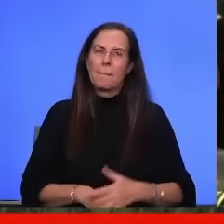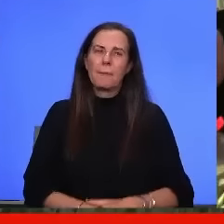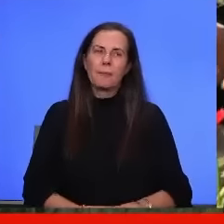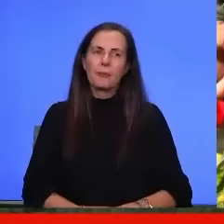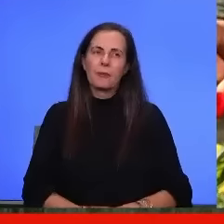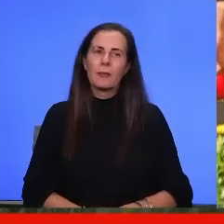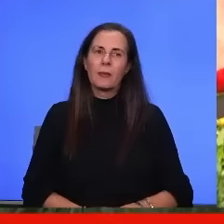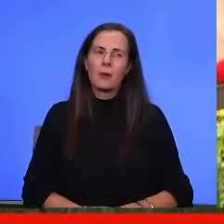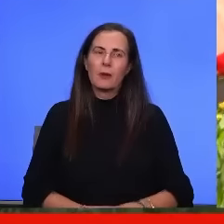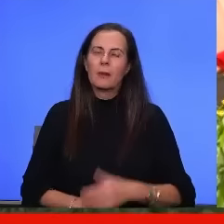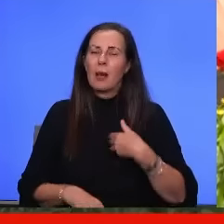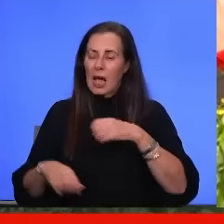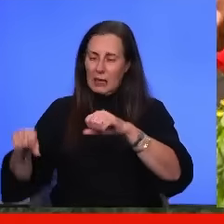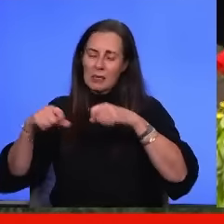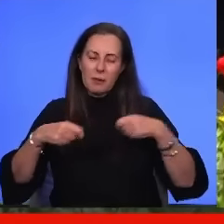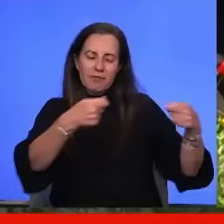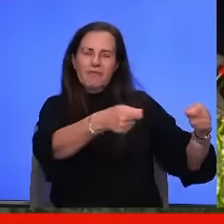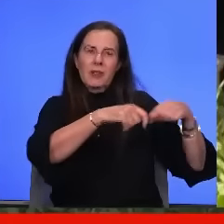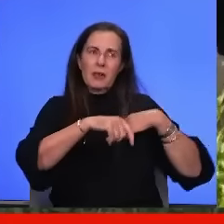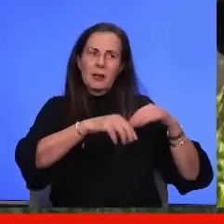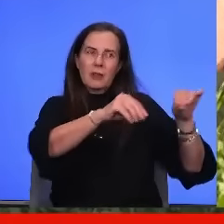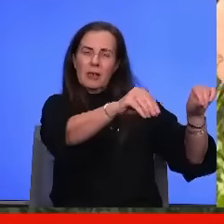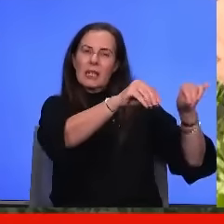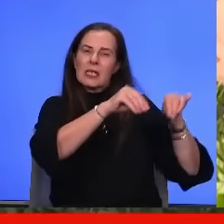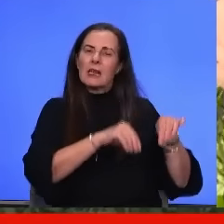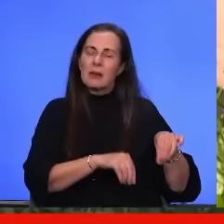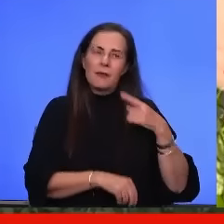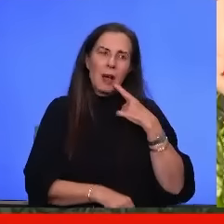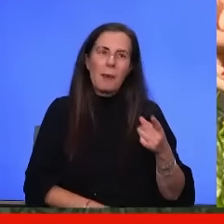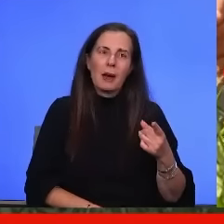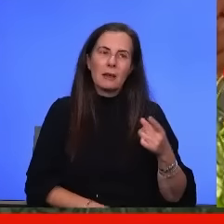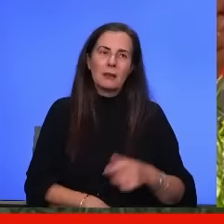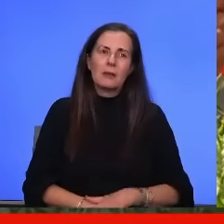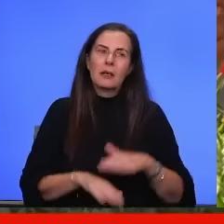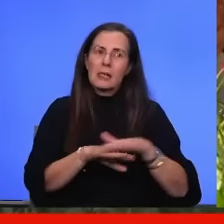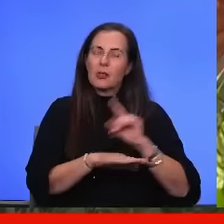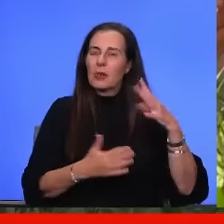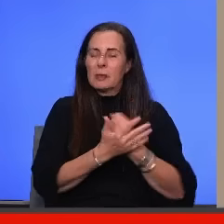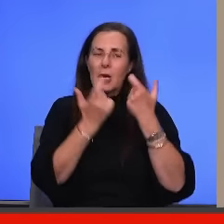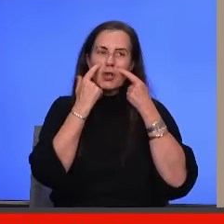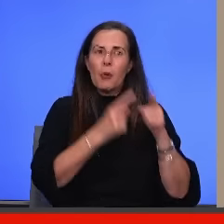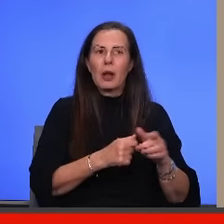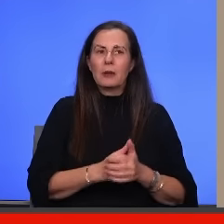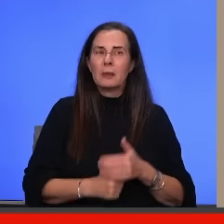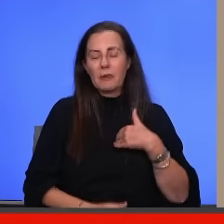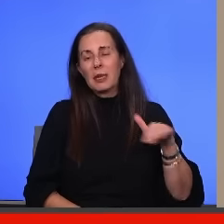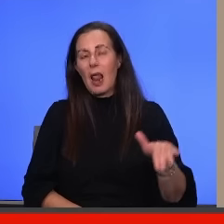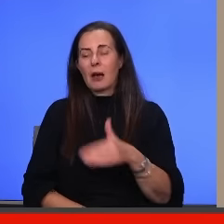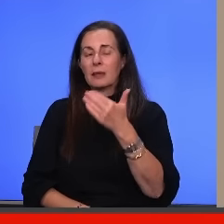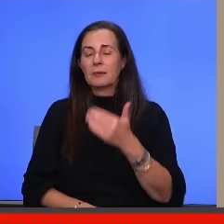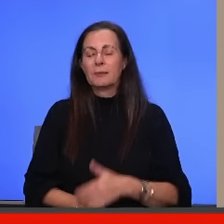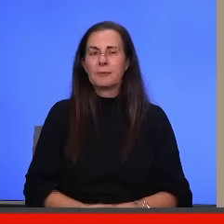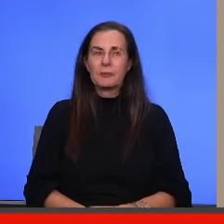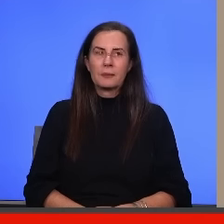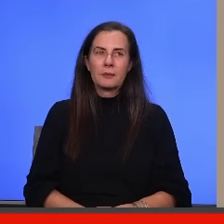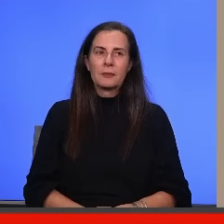לקחתי סמיכה מהקרוון, חיסיתי אותו, אמרתי לו, סליחה שלא הצלחתי לשמור עליך, ואז הלכתי